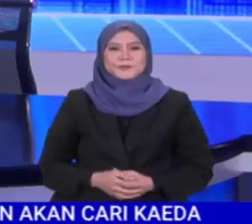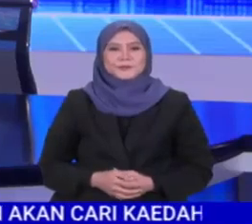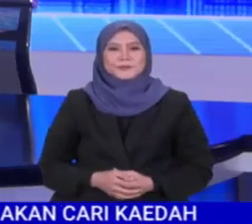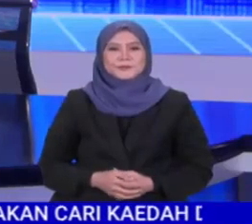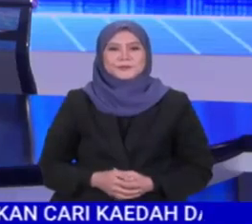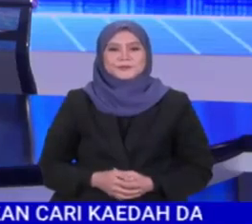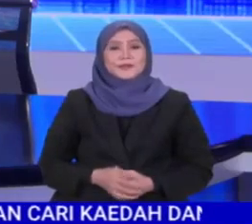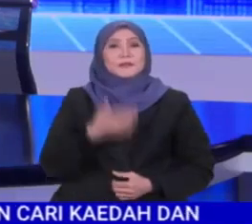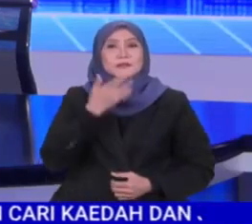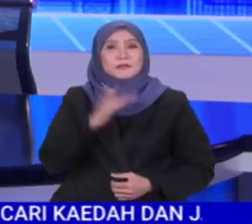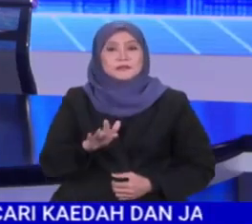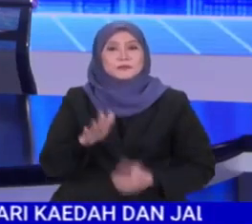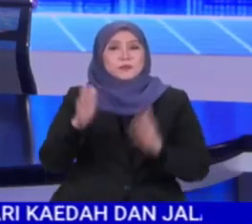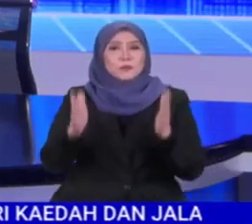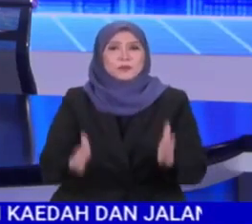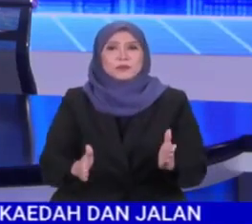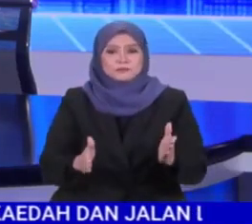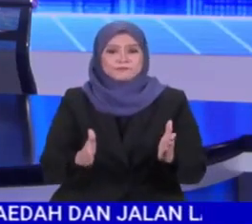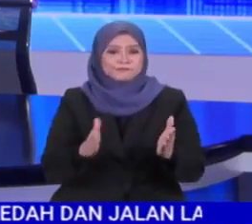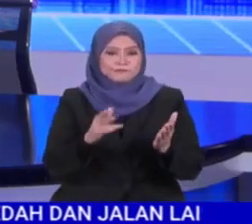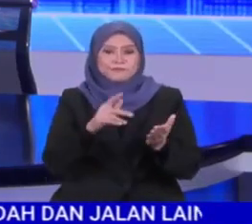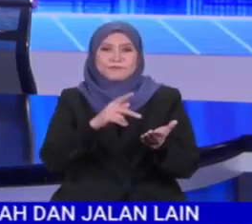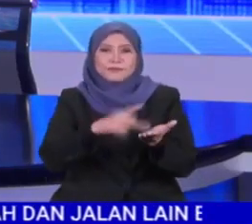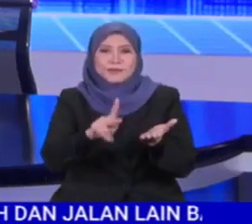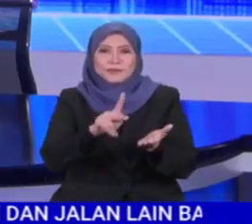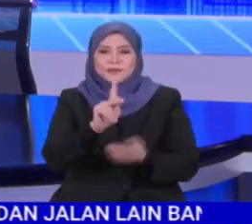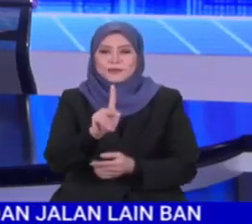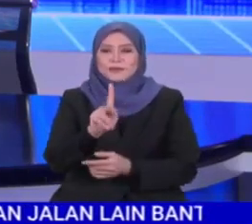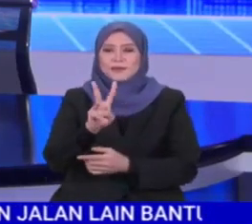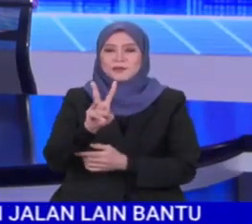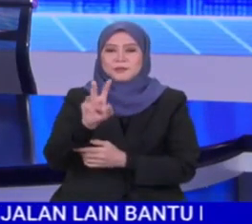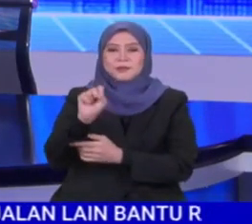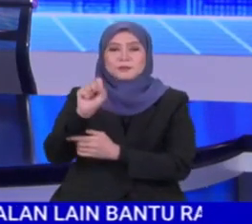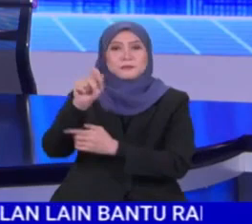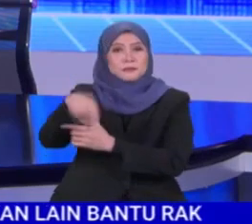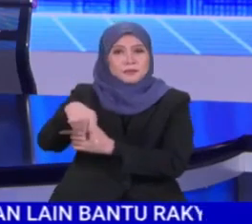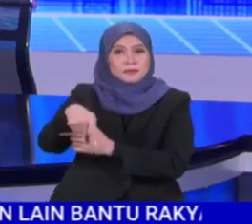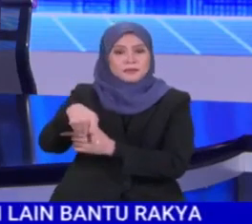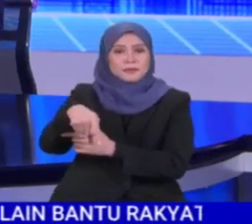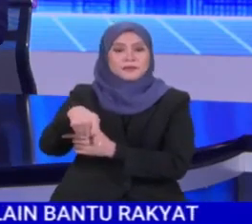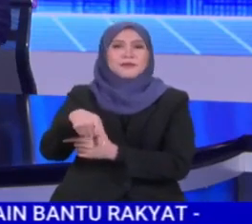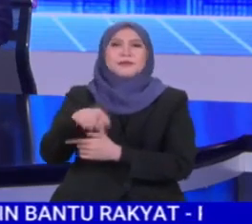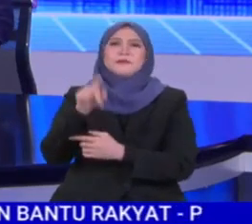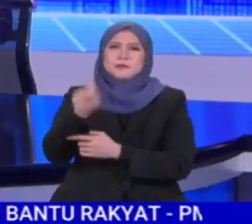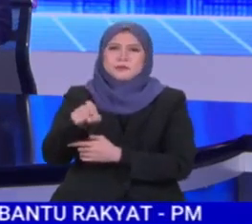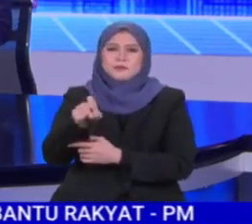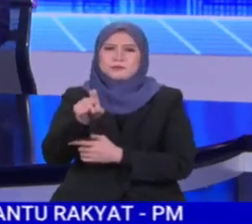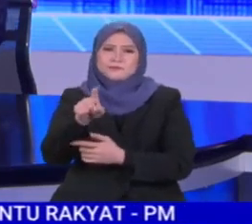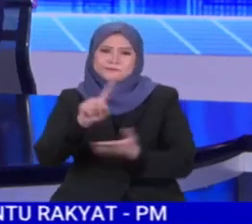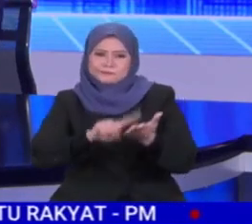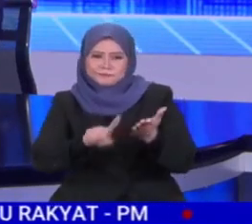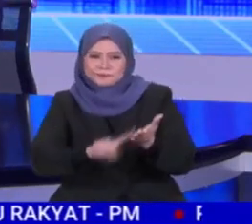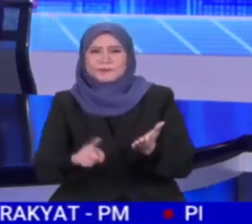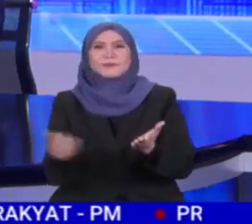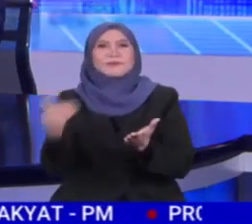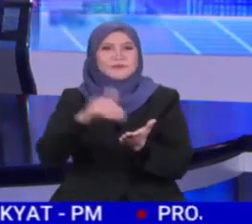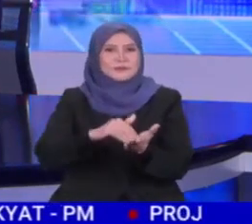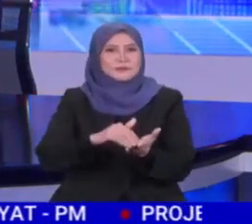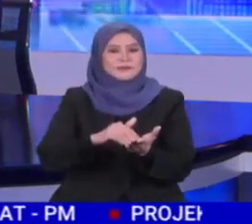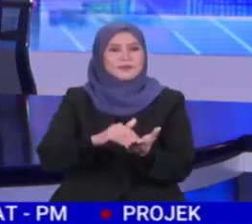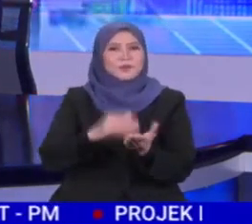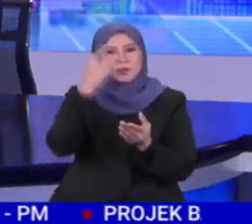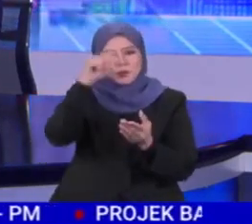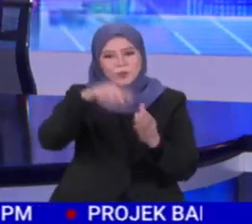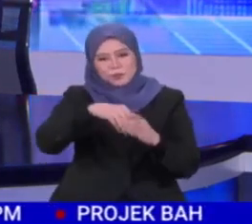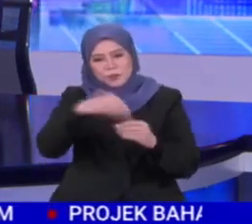Nasib dan masa depan pencarum Kumpulan Wang Simpanan Pekerja KWSP perlu dipertimbangkan sebelum membenarkan sekali lagi